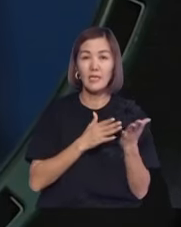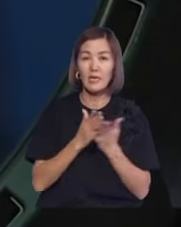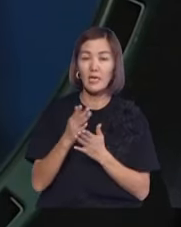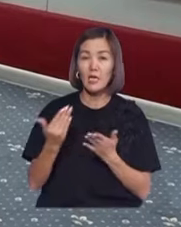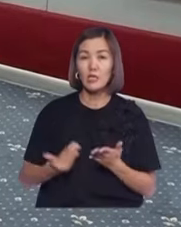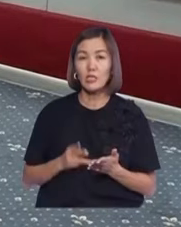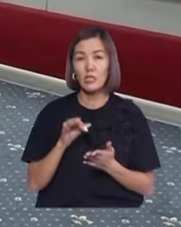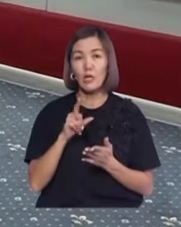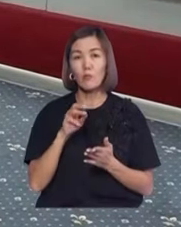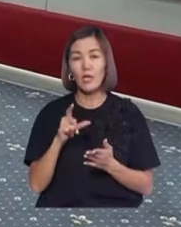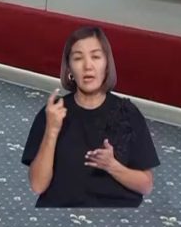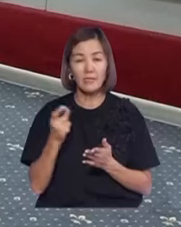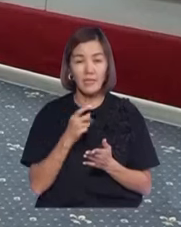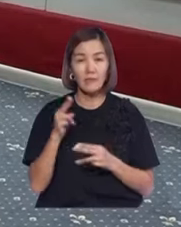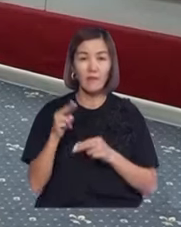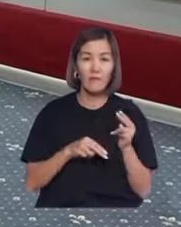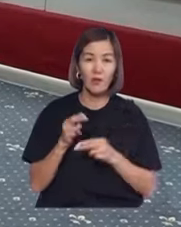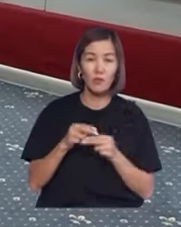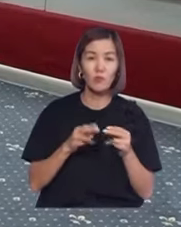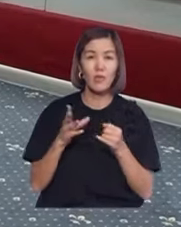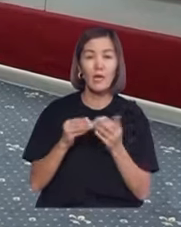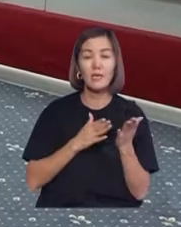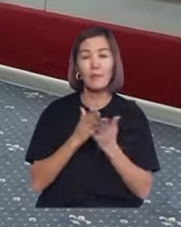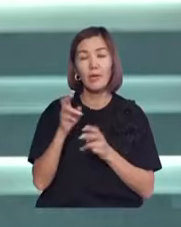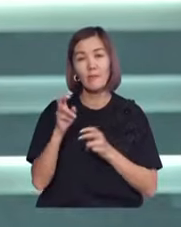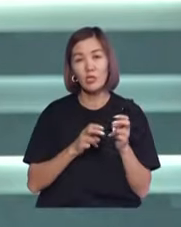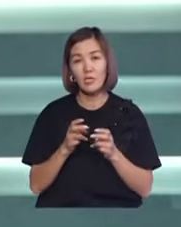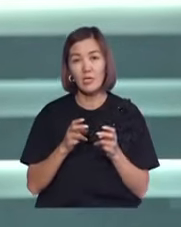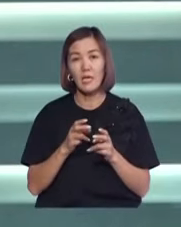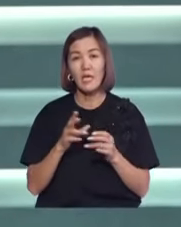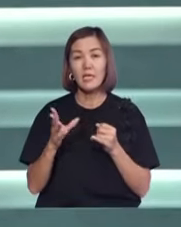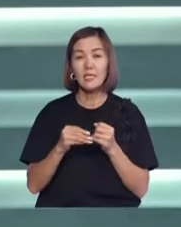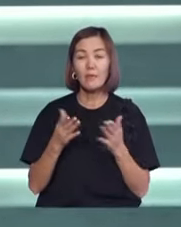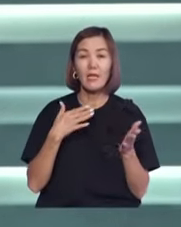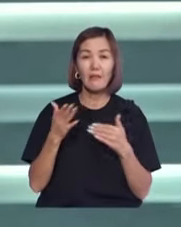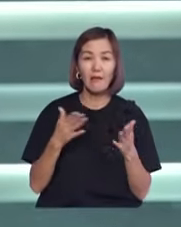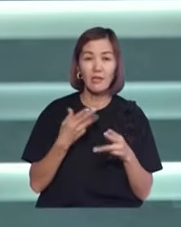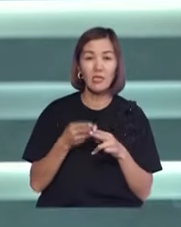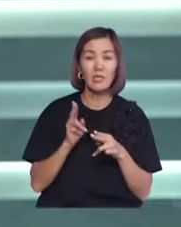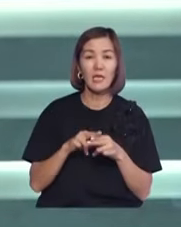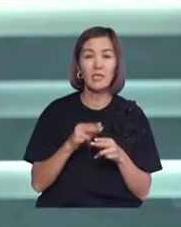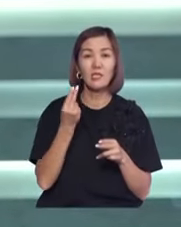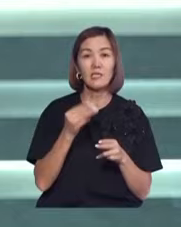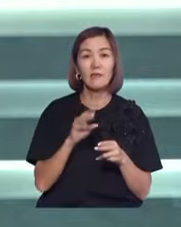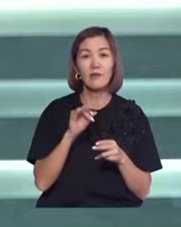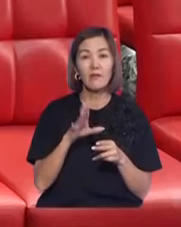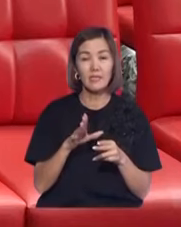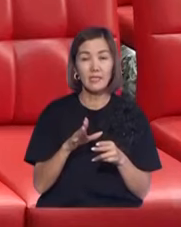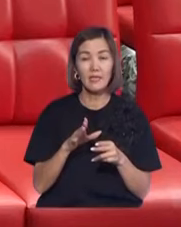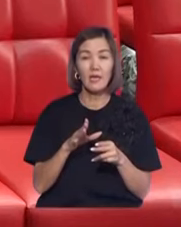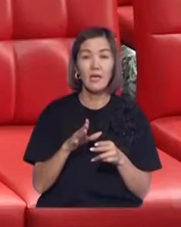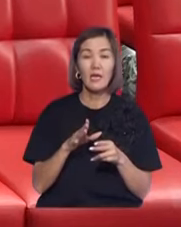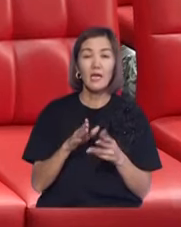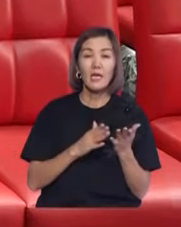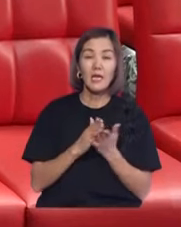сфера, жилищно-коммунальное хозяйство и инфраструктура, агропромышленный комплекс и земельные отношения, а также